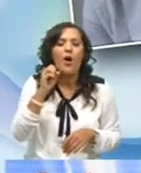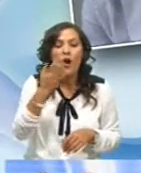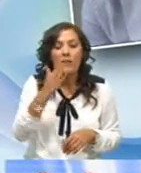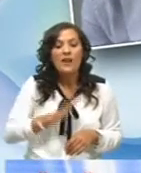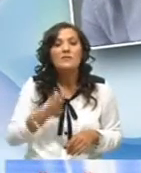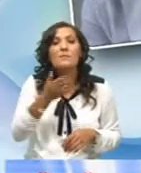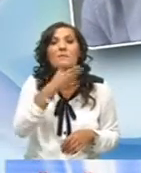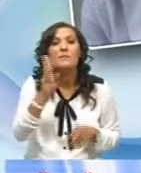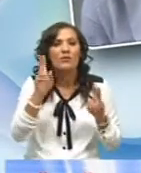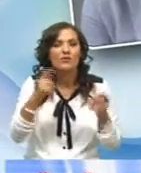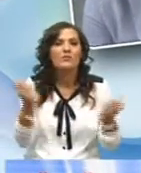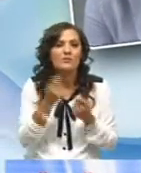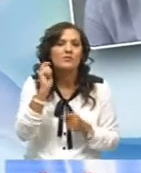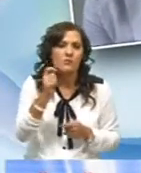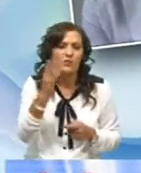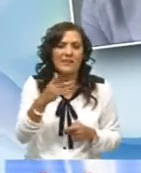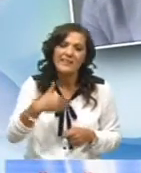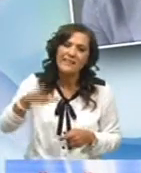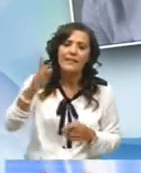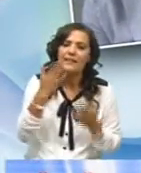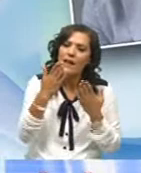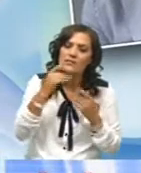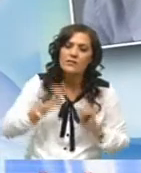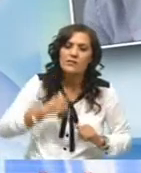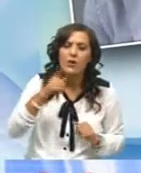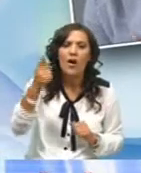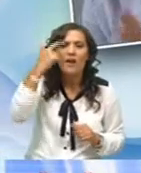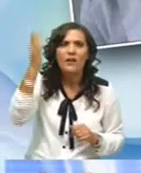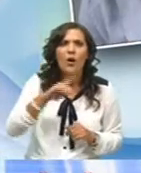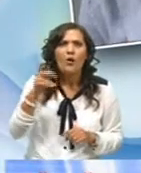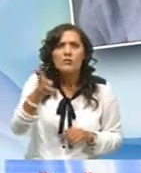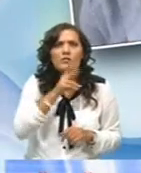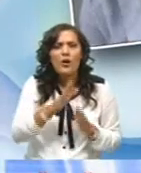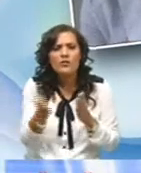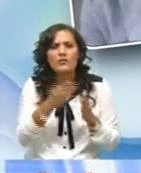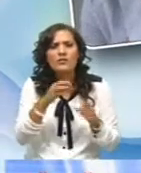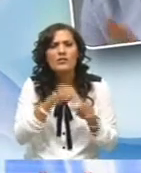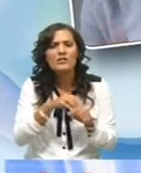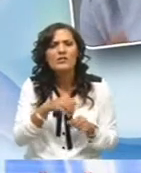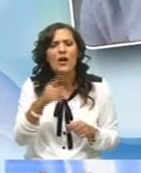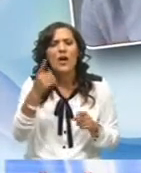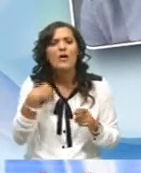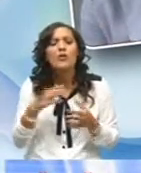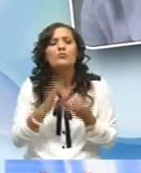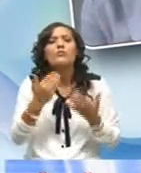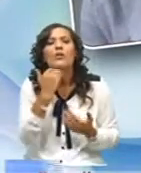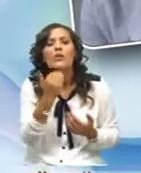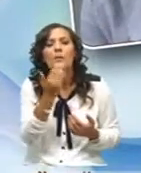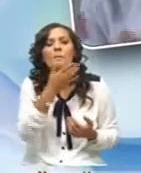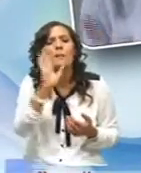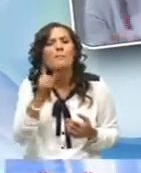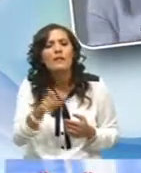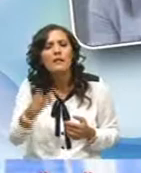konuyu çalışmakta zorlanacağı için git ders çalış sen de onun sadece aklıma o işte Son yerde bulunan çözemedikleri